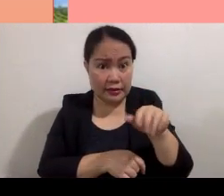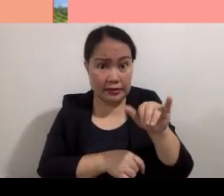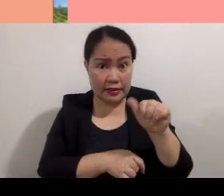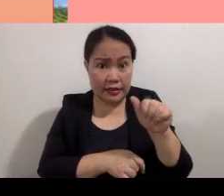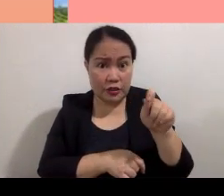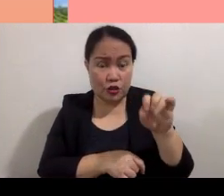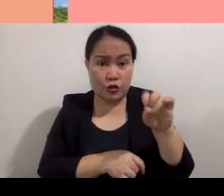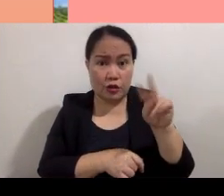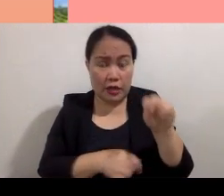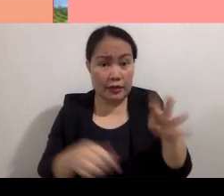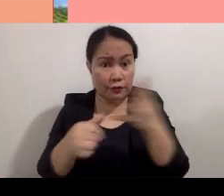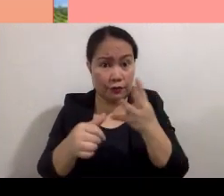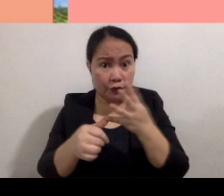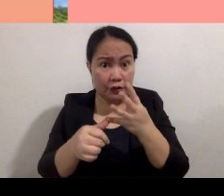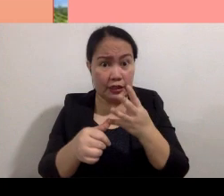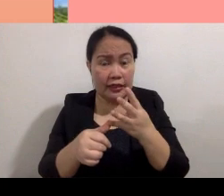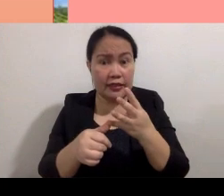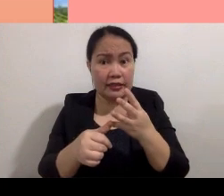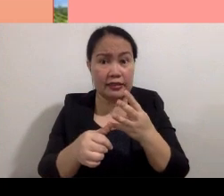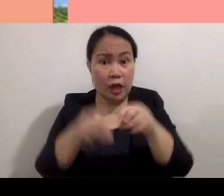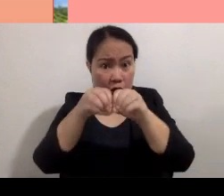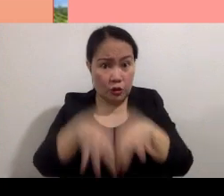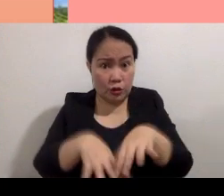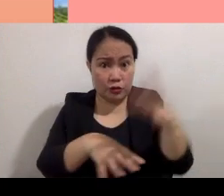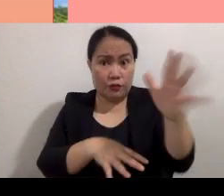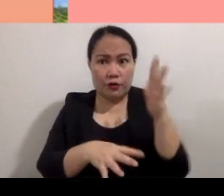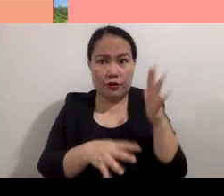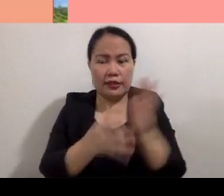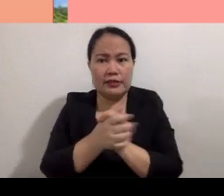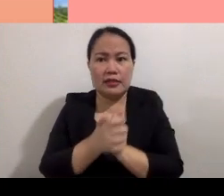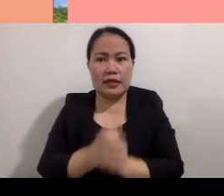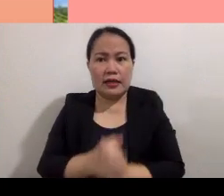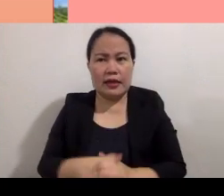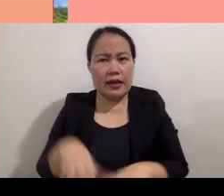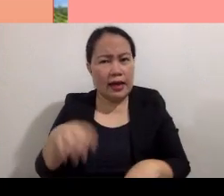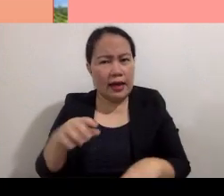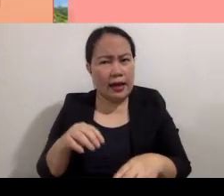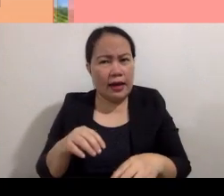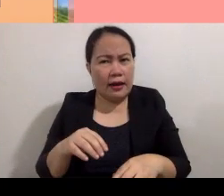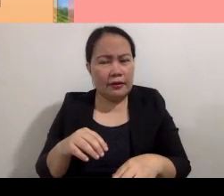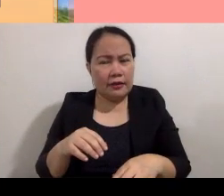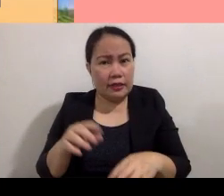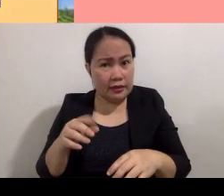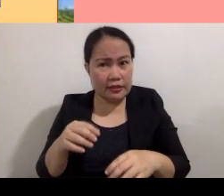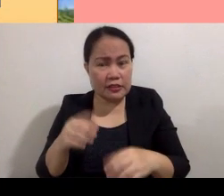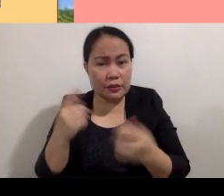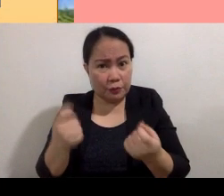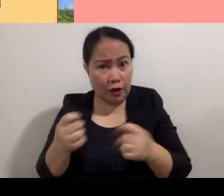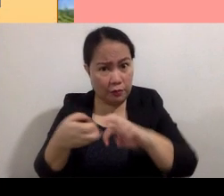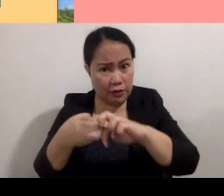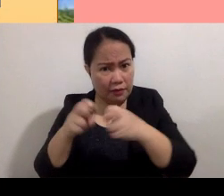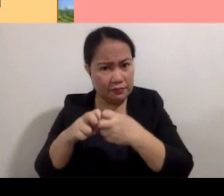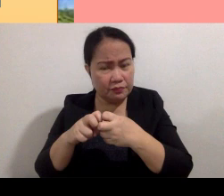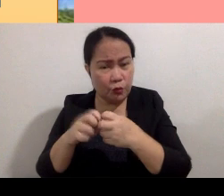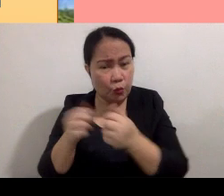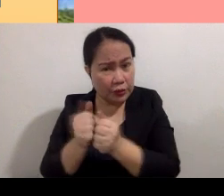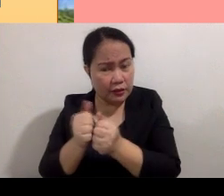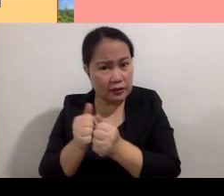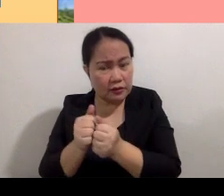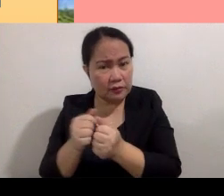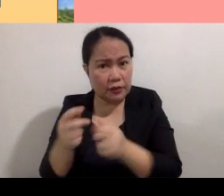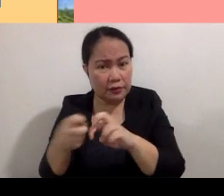ang deforestation. Sa halip ng mga problemang o suliraning pangkapaligiran na ito, paano nga ba